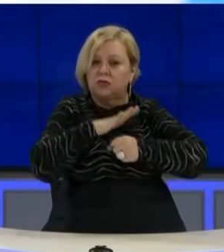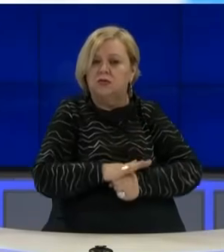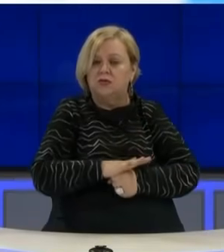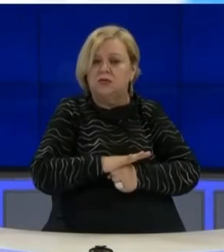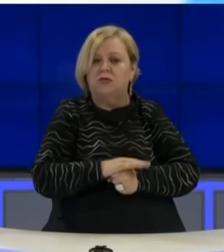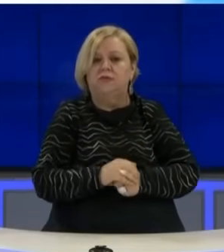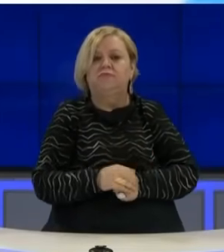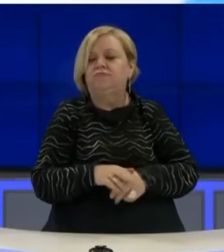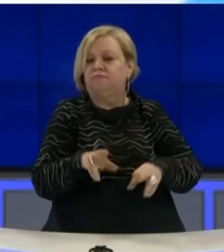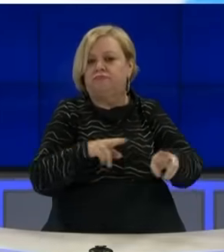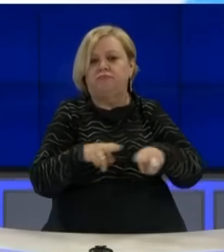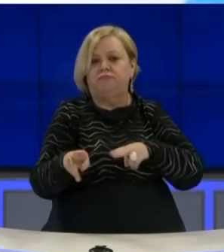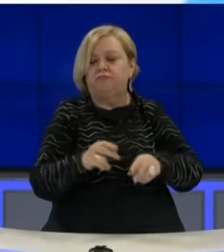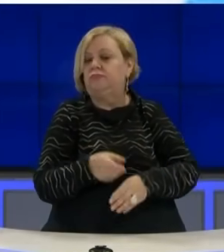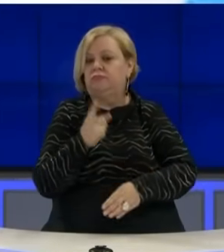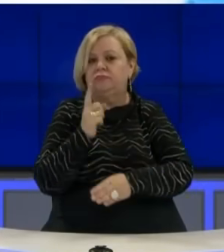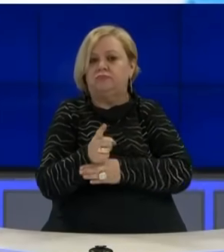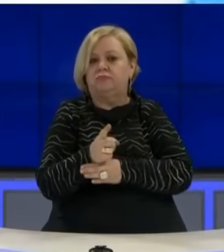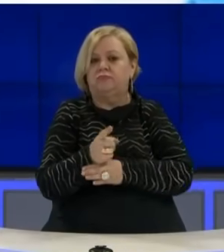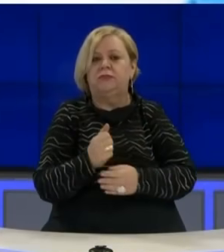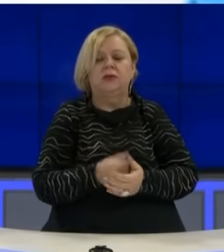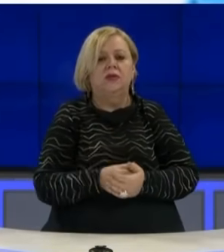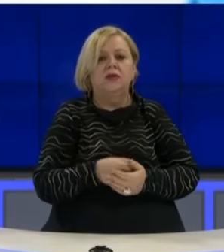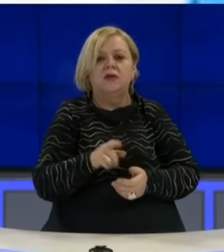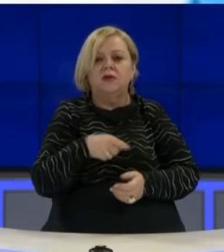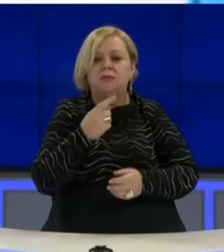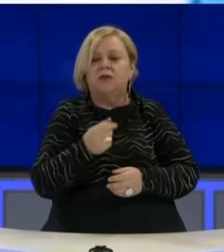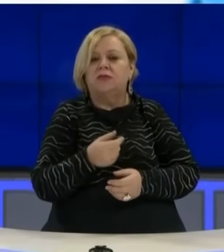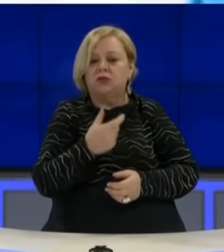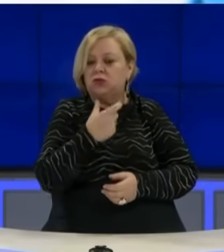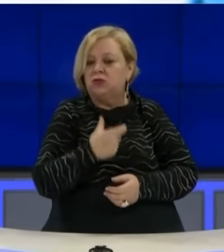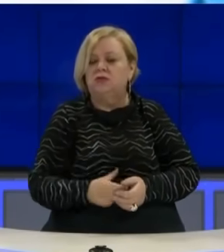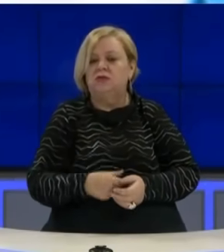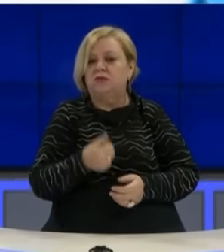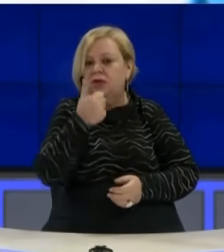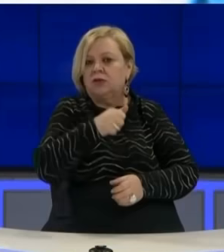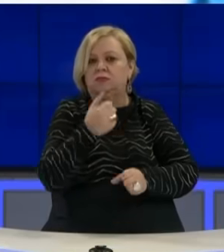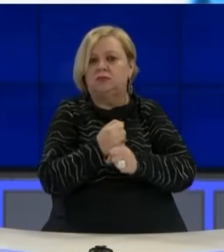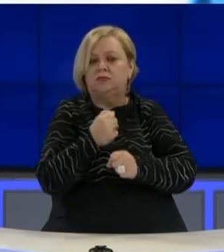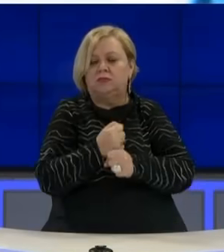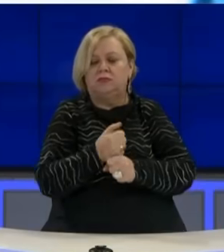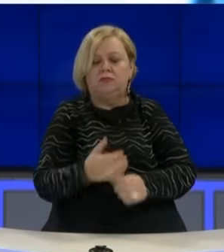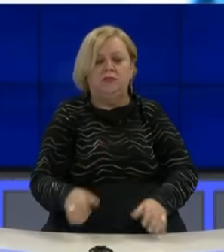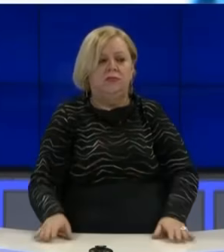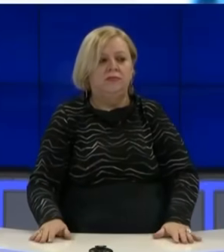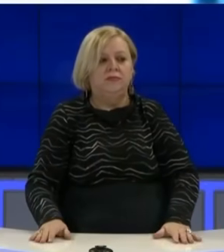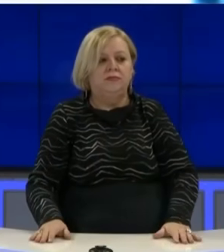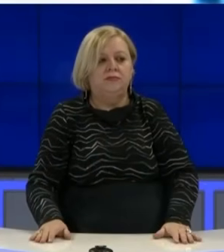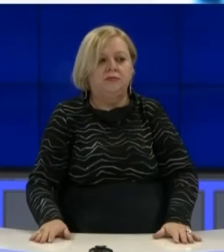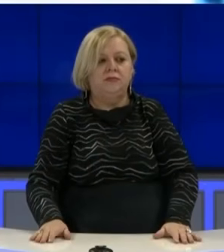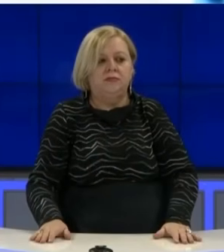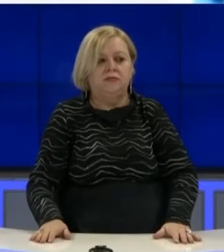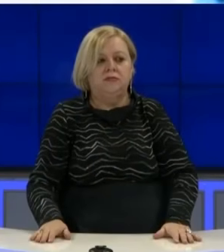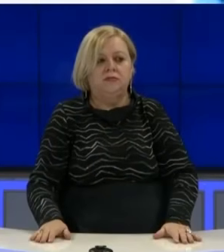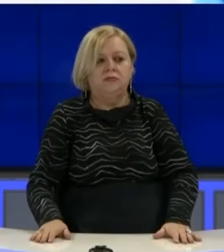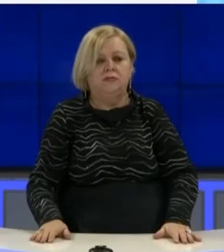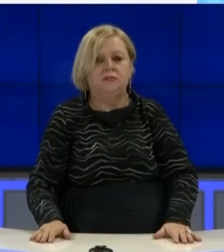të dalin para drejtësisë, pavarësisht funksionit që ushtrojnë në shoqëri.